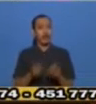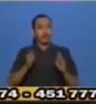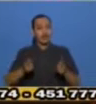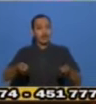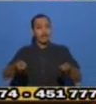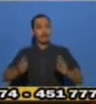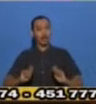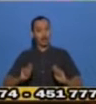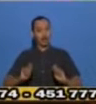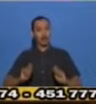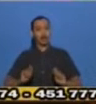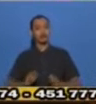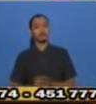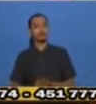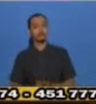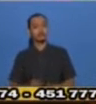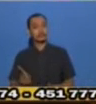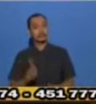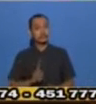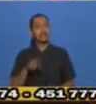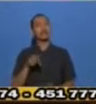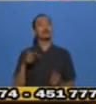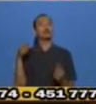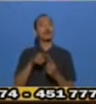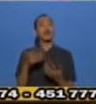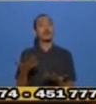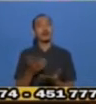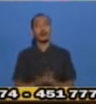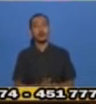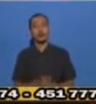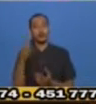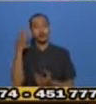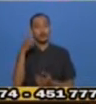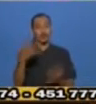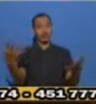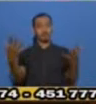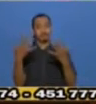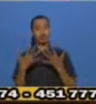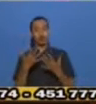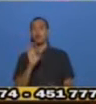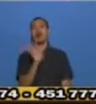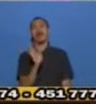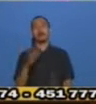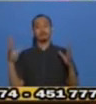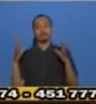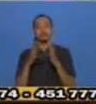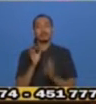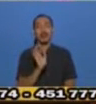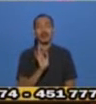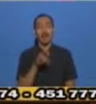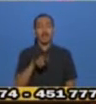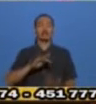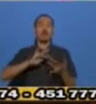artinya melalui aplikasi dulu sebenarnya satu tujuannya, supaya tidak terjadi kerumunan. Kalau kemudian